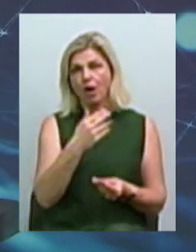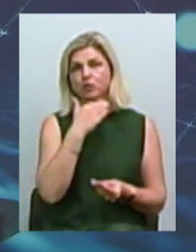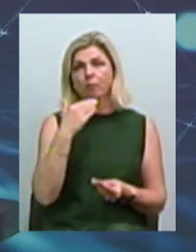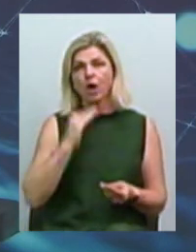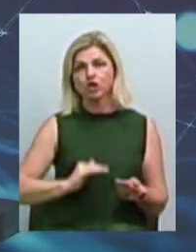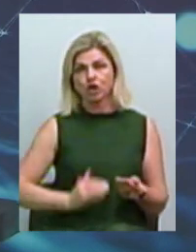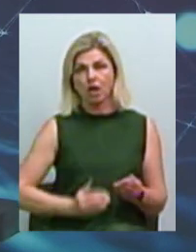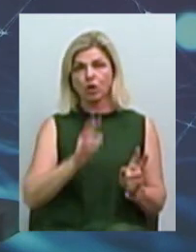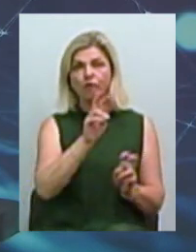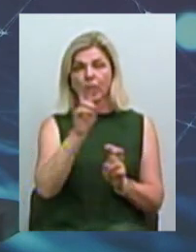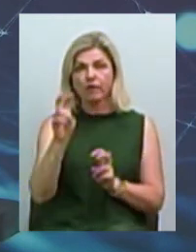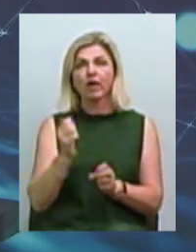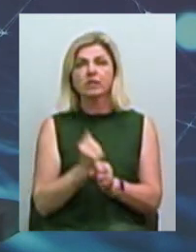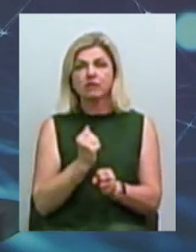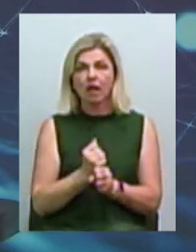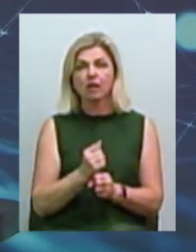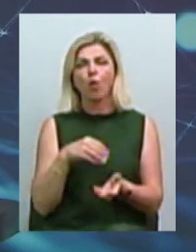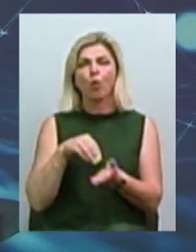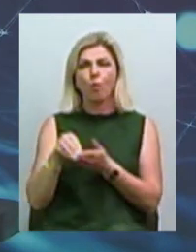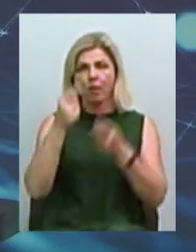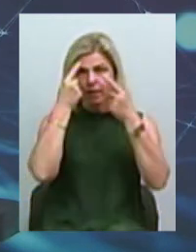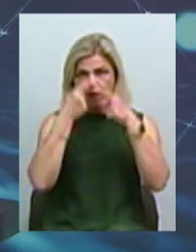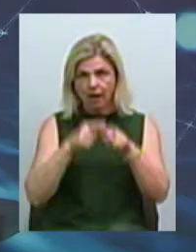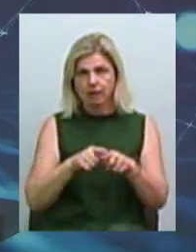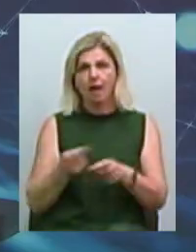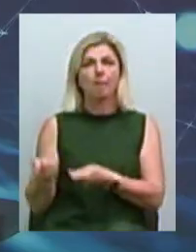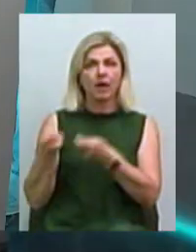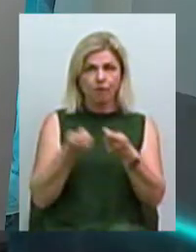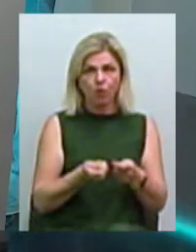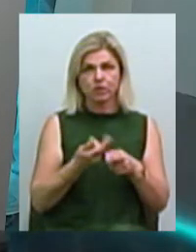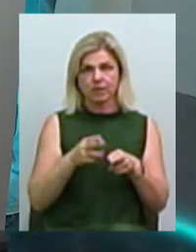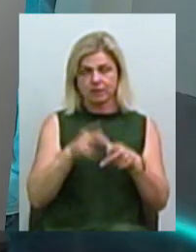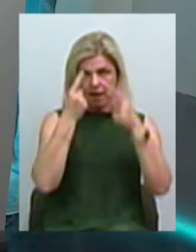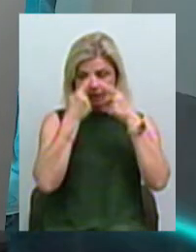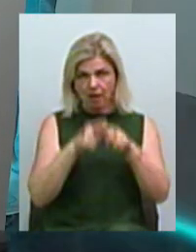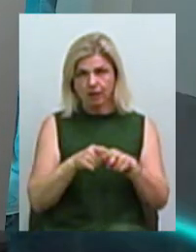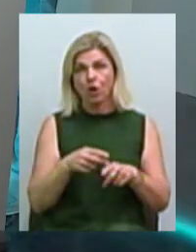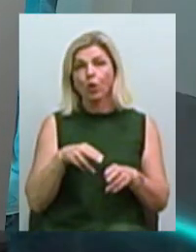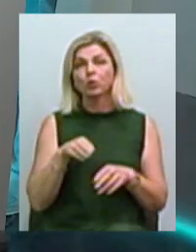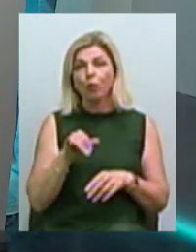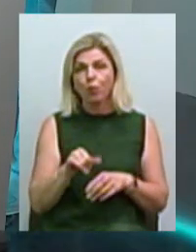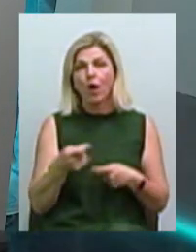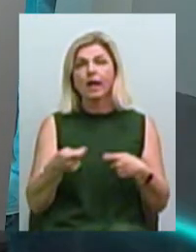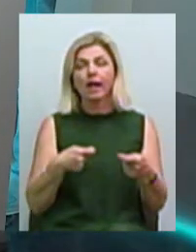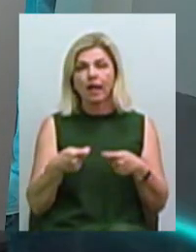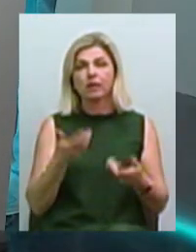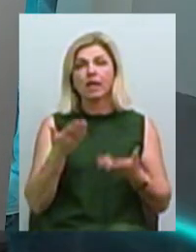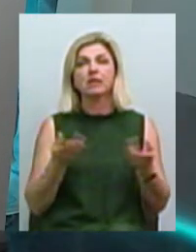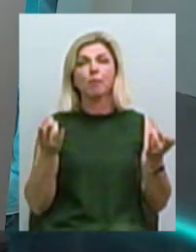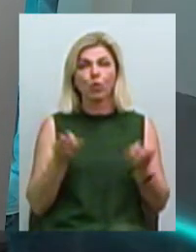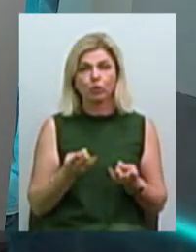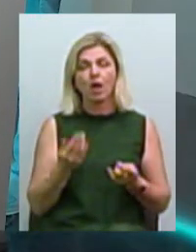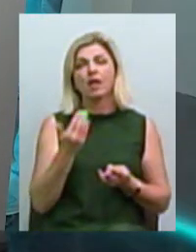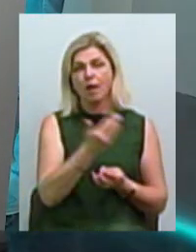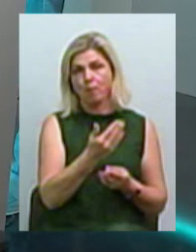компаній створюється, закуповується техніка, завозиться ця техніка. Тому ринок не... Ну, Якщо він потребує, йому